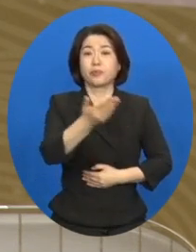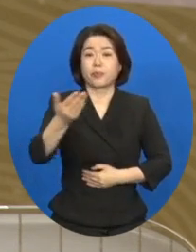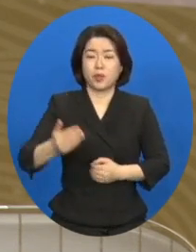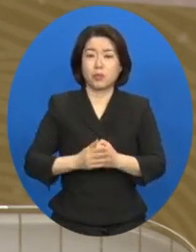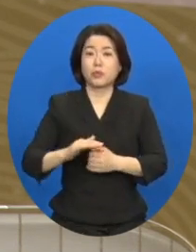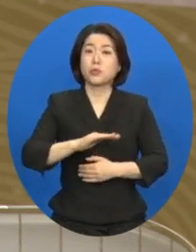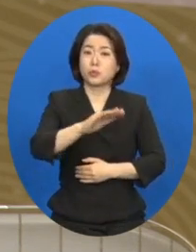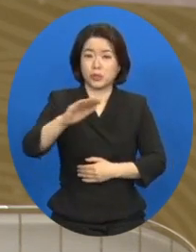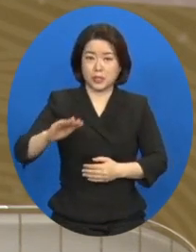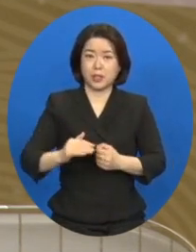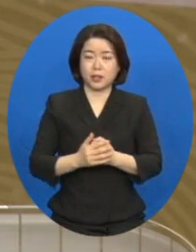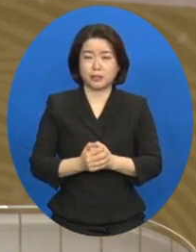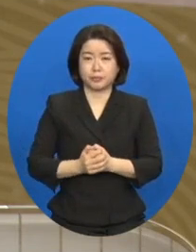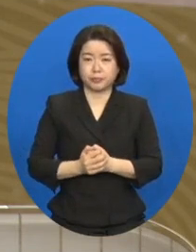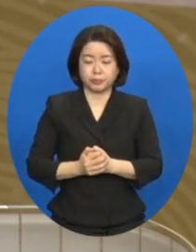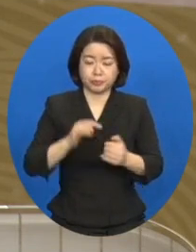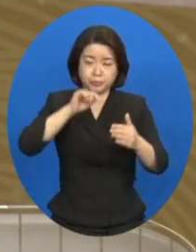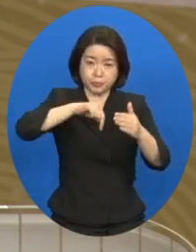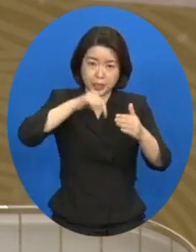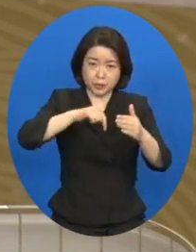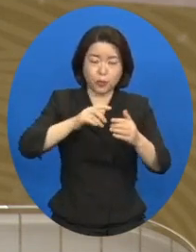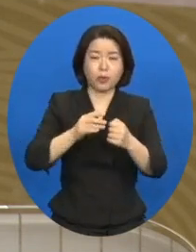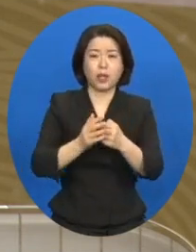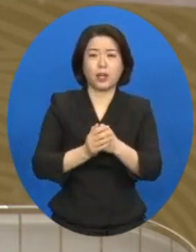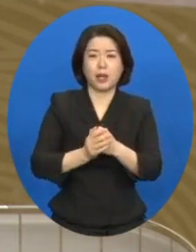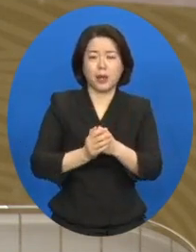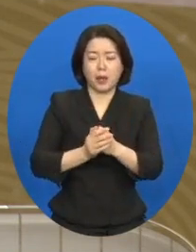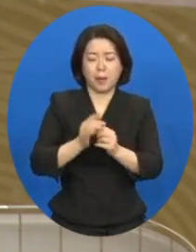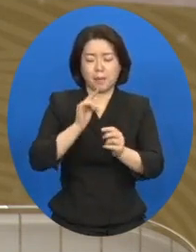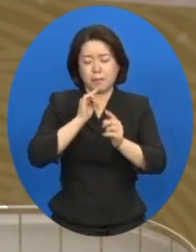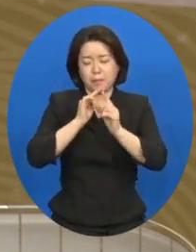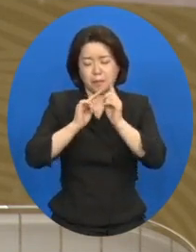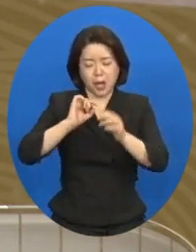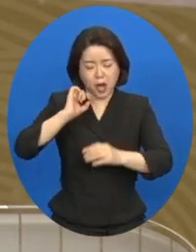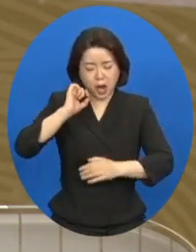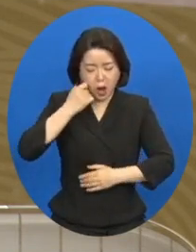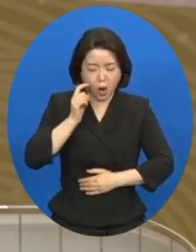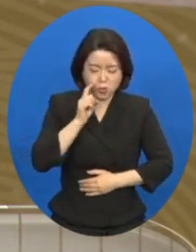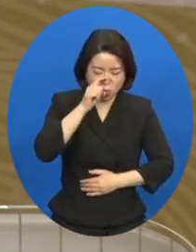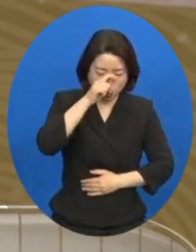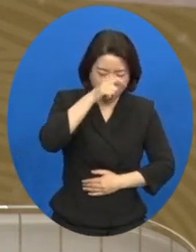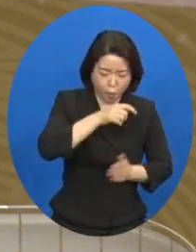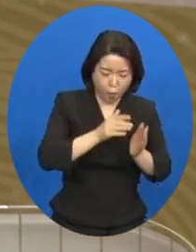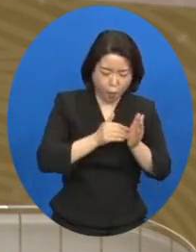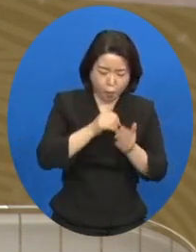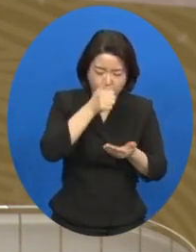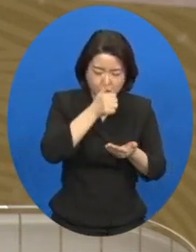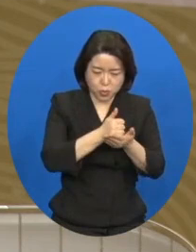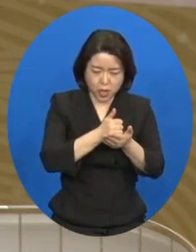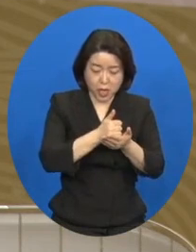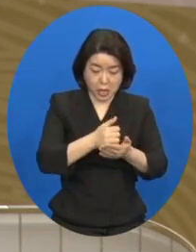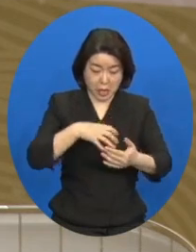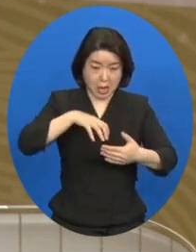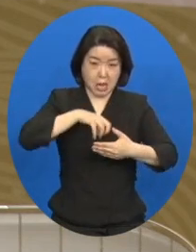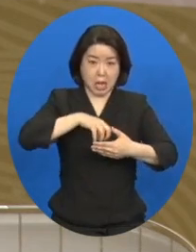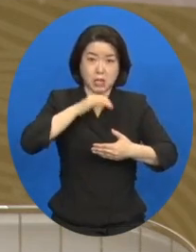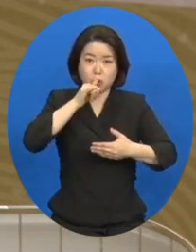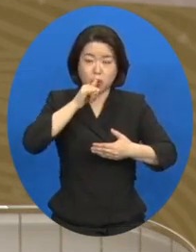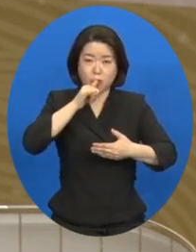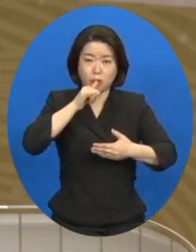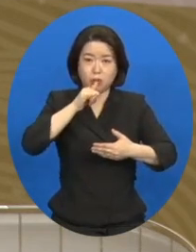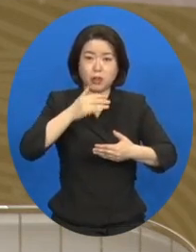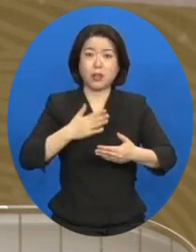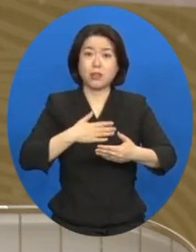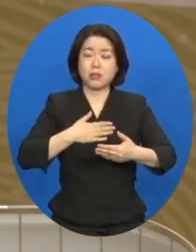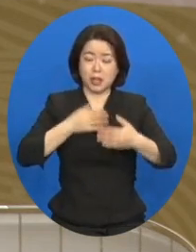우리가 우리 속에 말할 수 없이 더럽고 은밀한 죄가 있음을 우리가